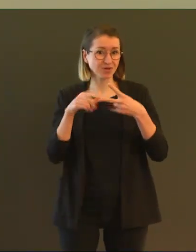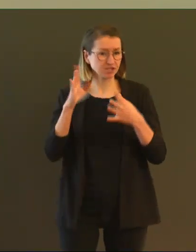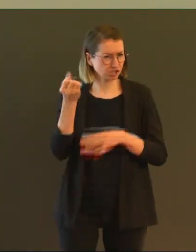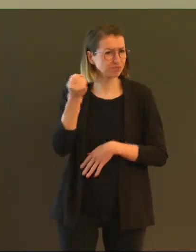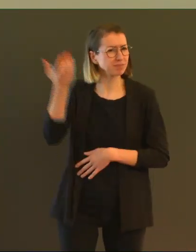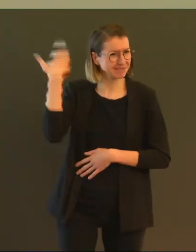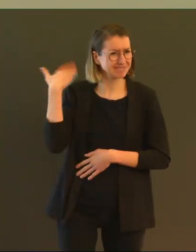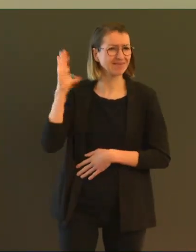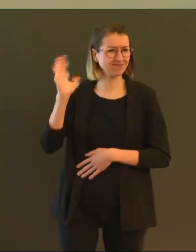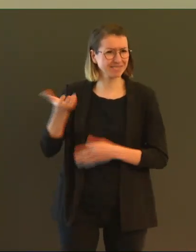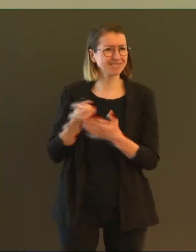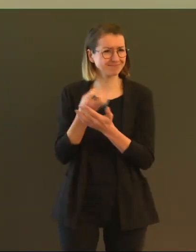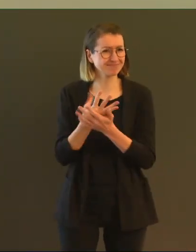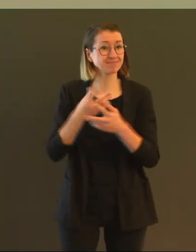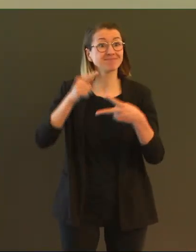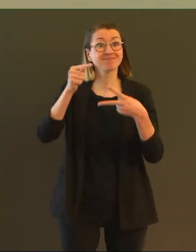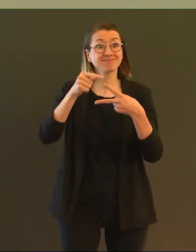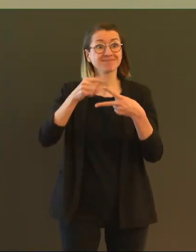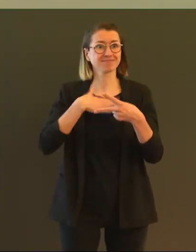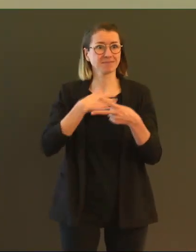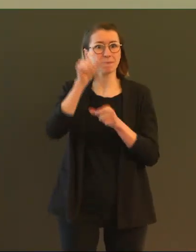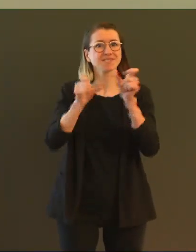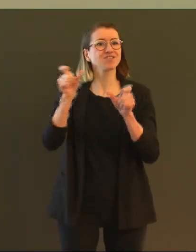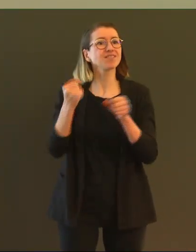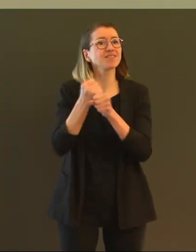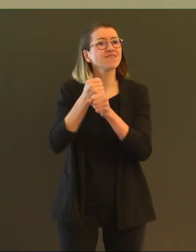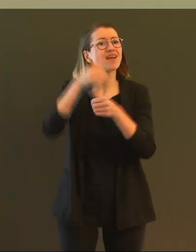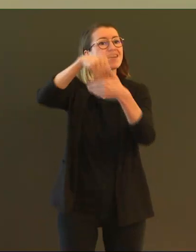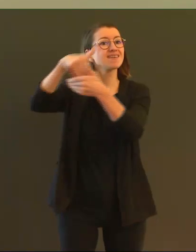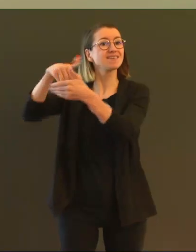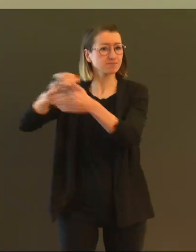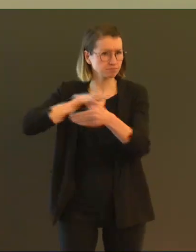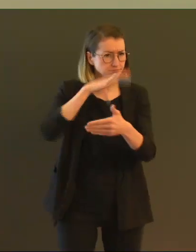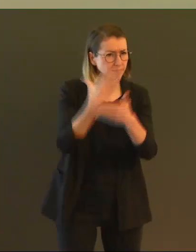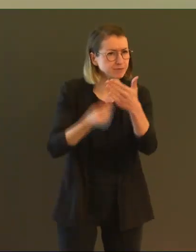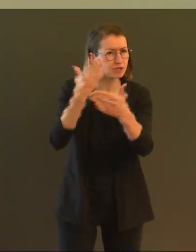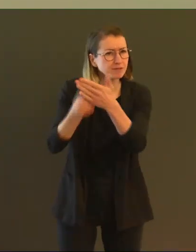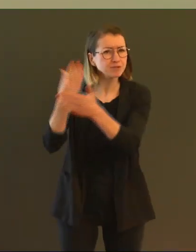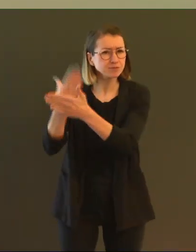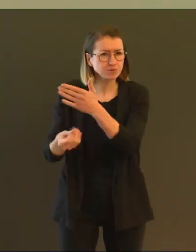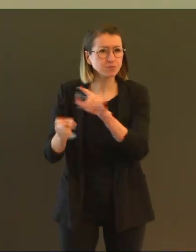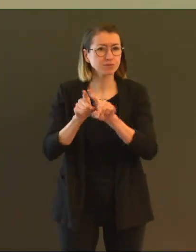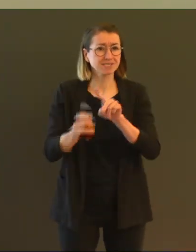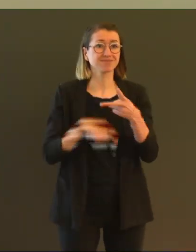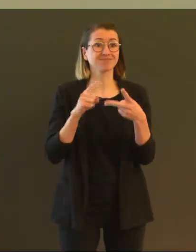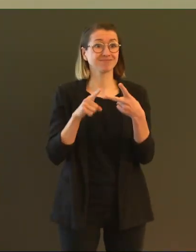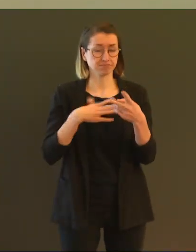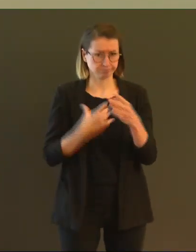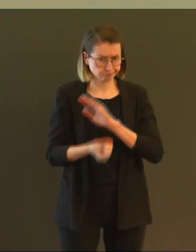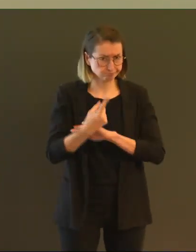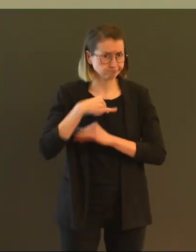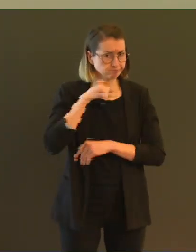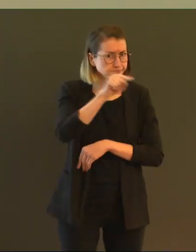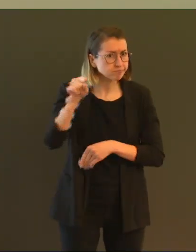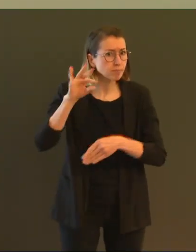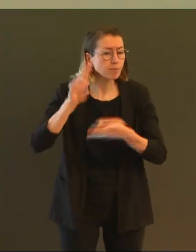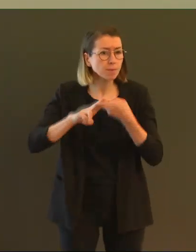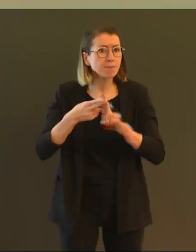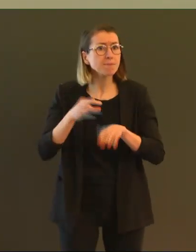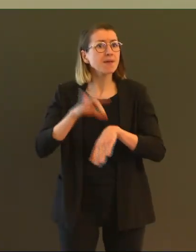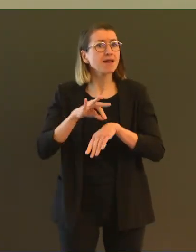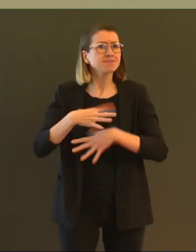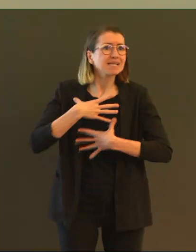des incapacités de travail et d'autre part des syndromes respiratoires aigus. L'incapacité de travail est évaluée sur